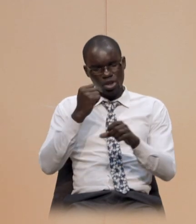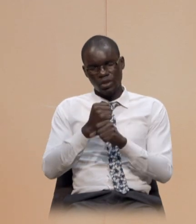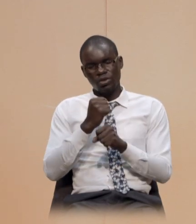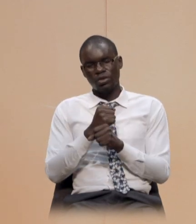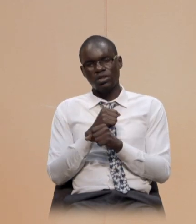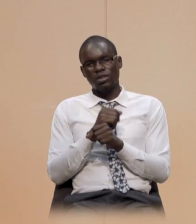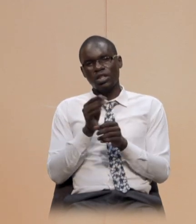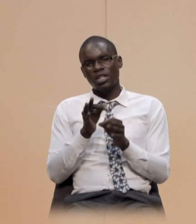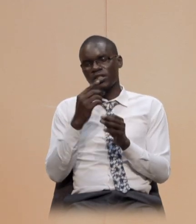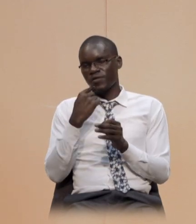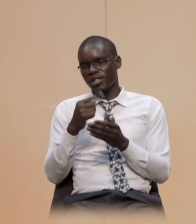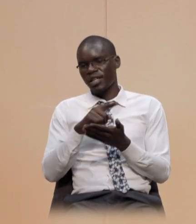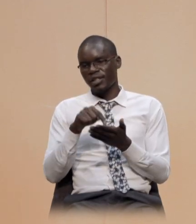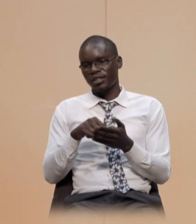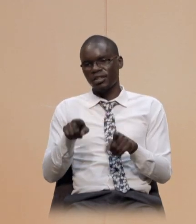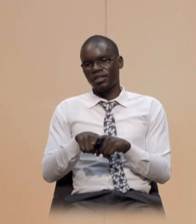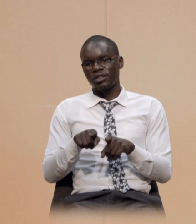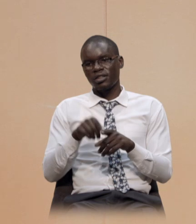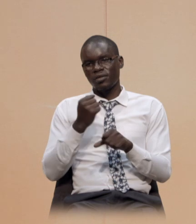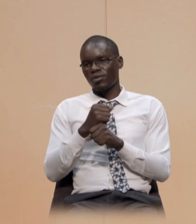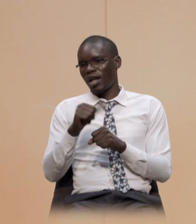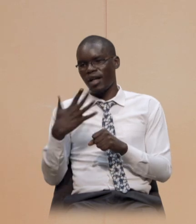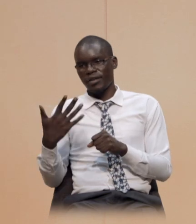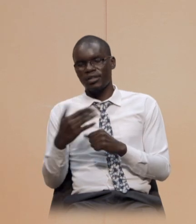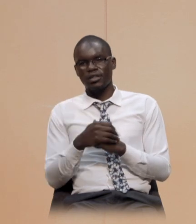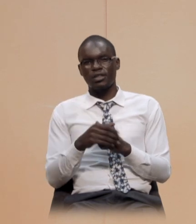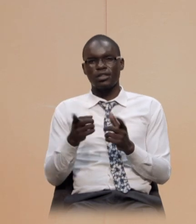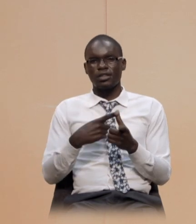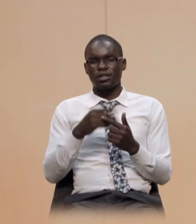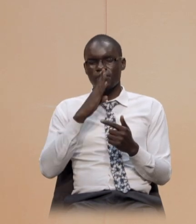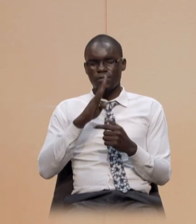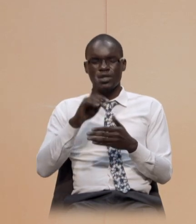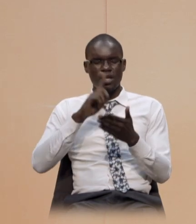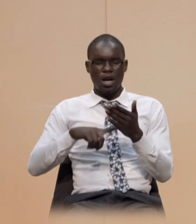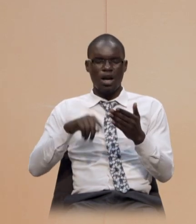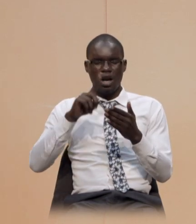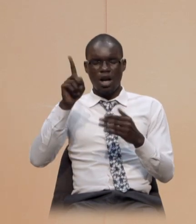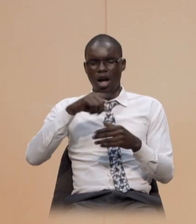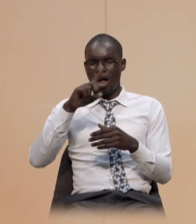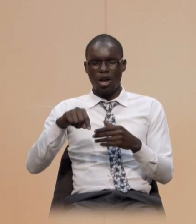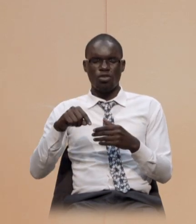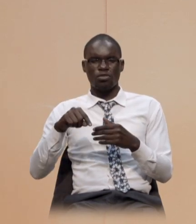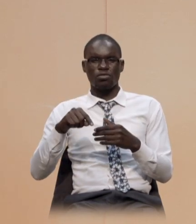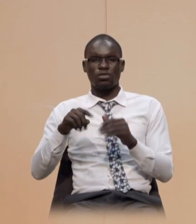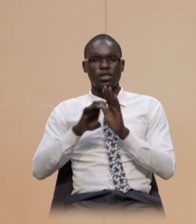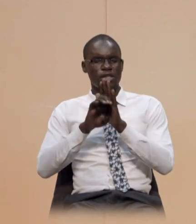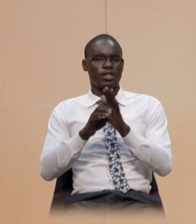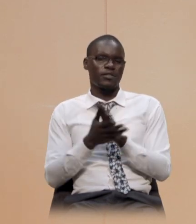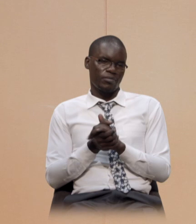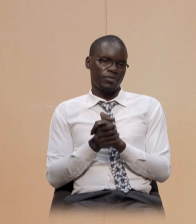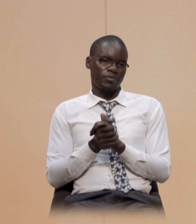kama unasema hii na unatenda ingine, utakuwa mfano mbaya kwa watoto. Kwa